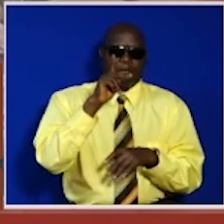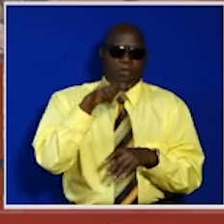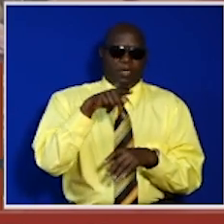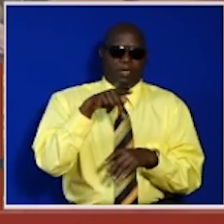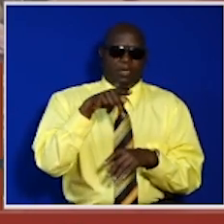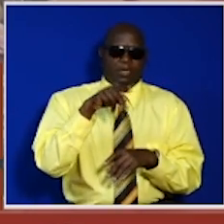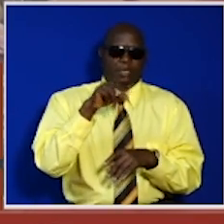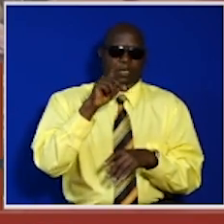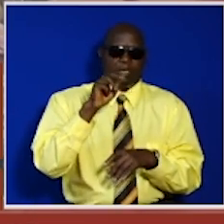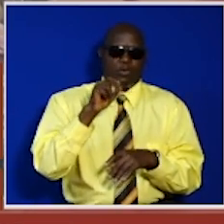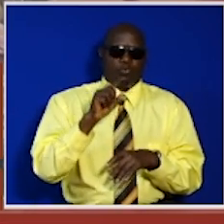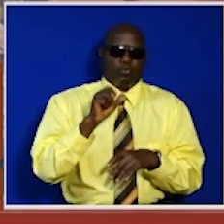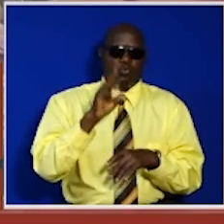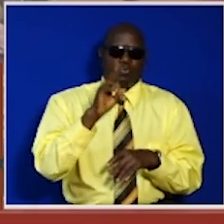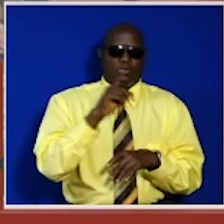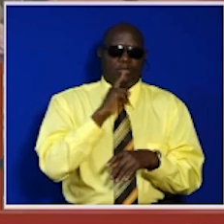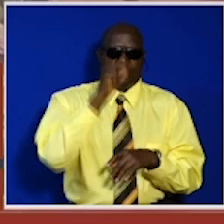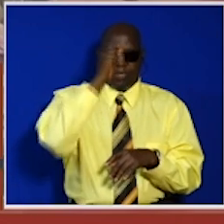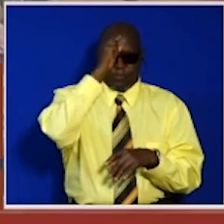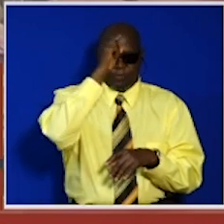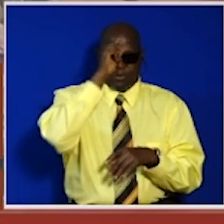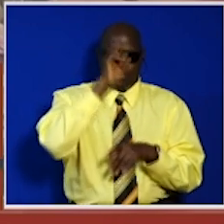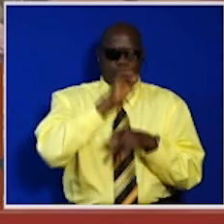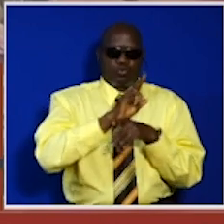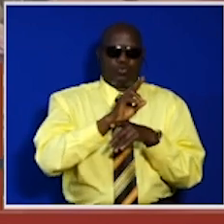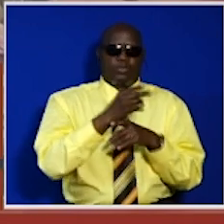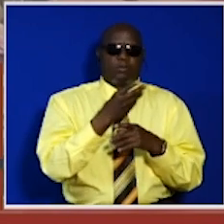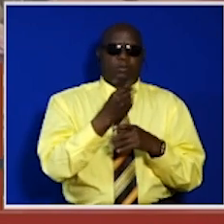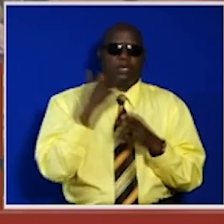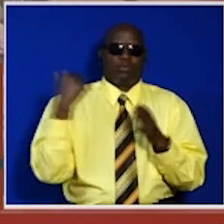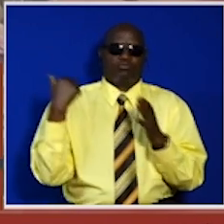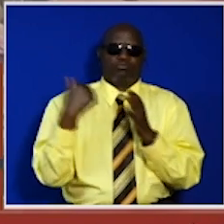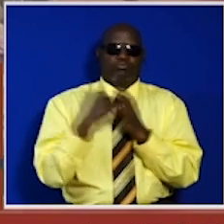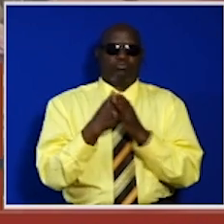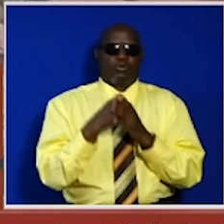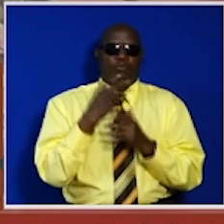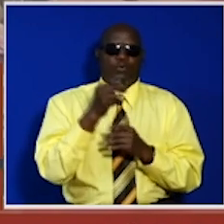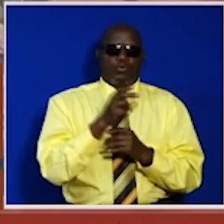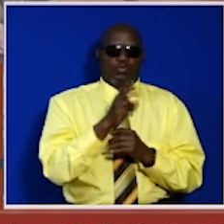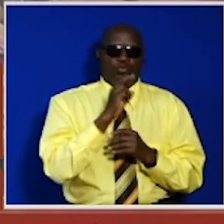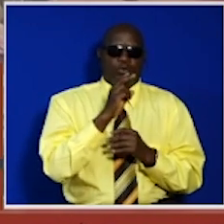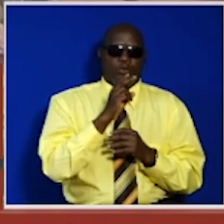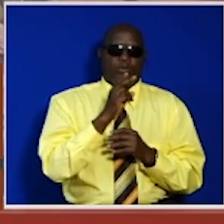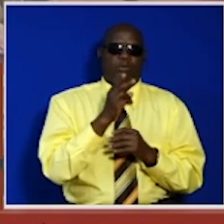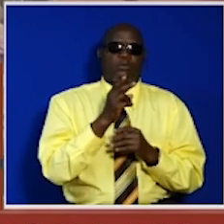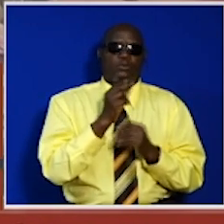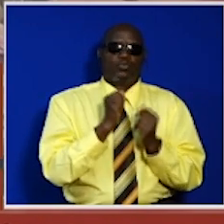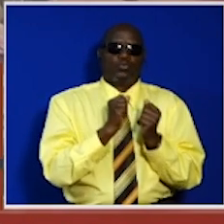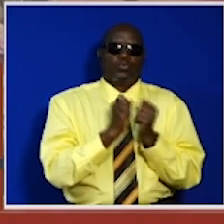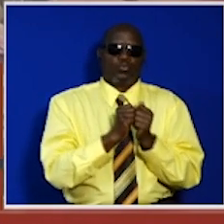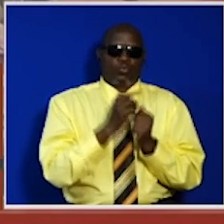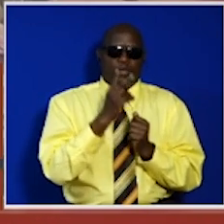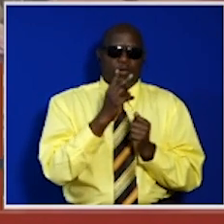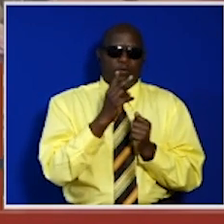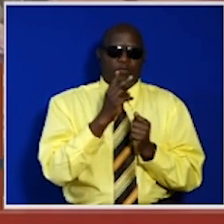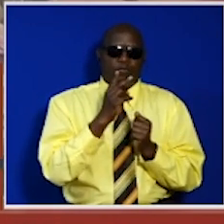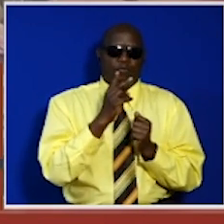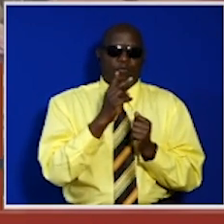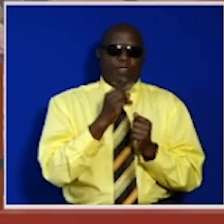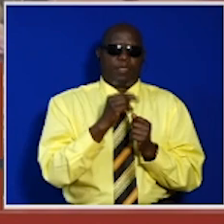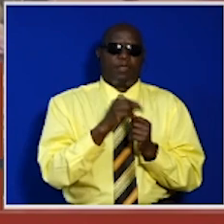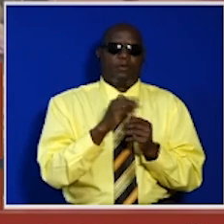serikali kutumia pesa walizokuwa wakitoa tangia mwaka 2012 chini ya bima ya afya ya